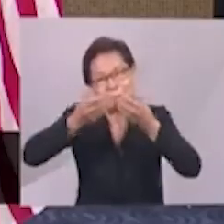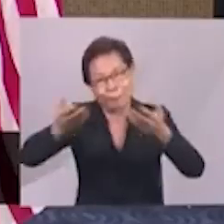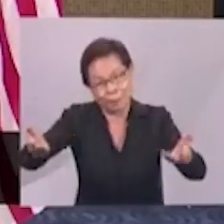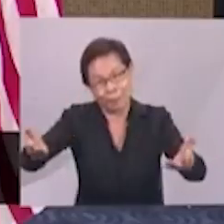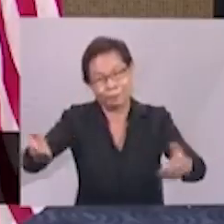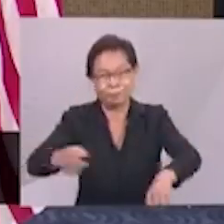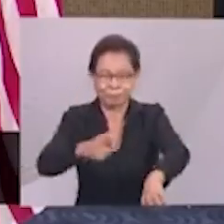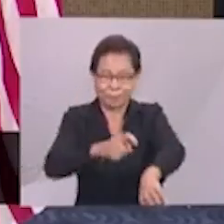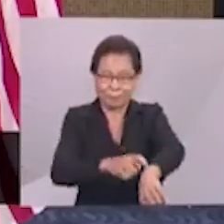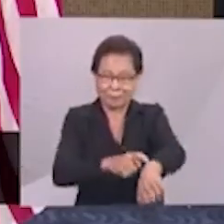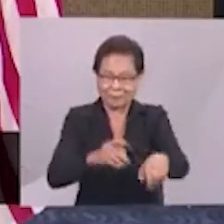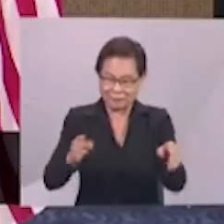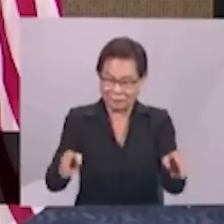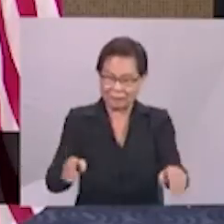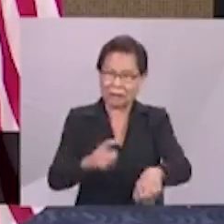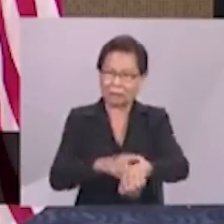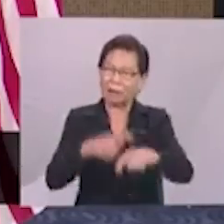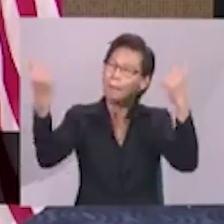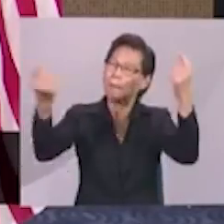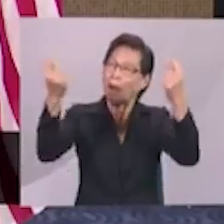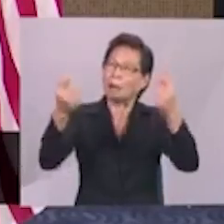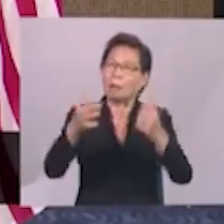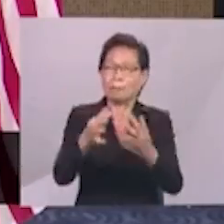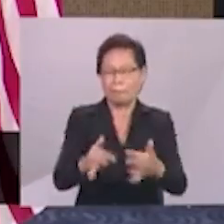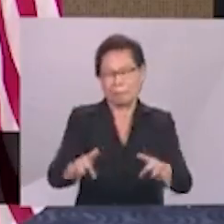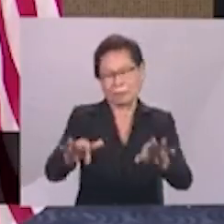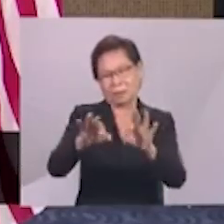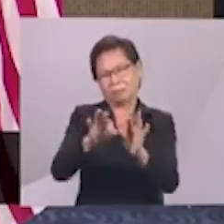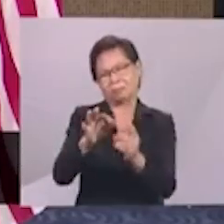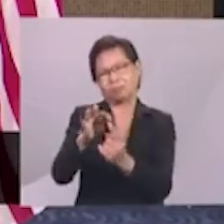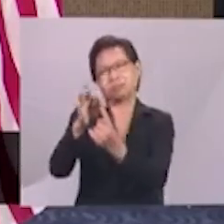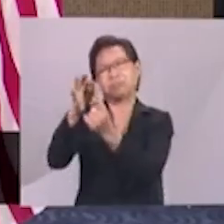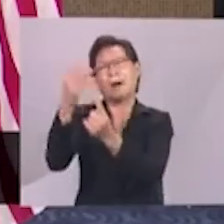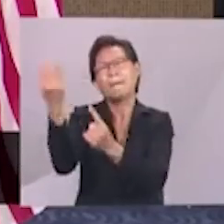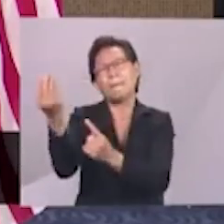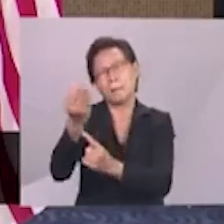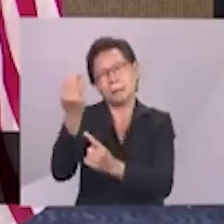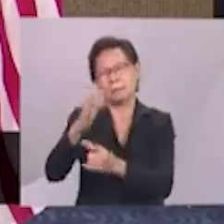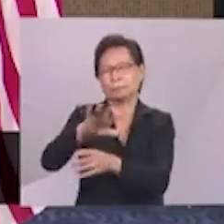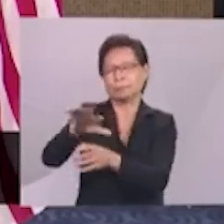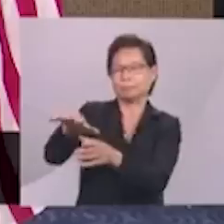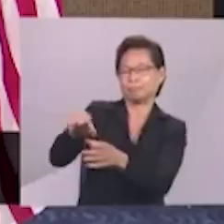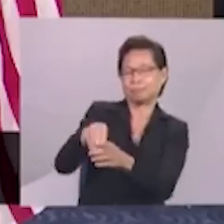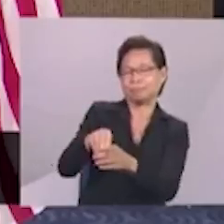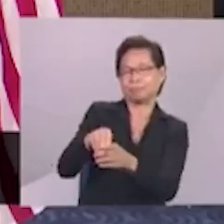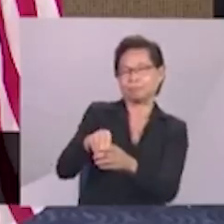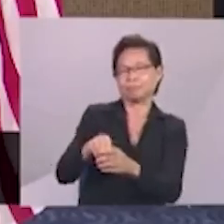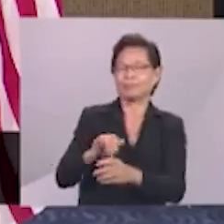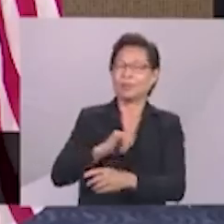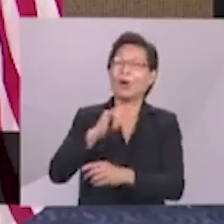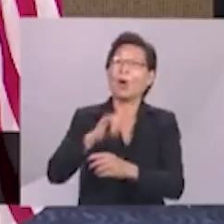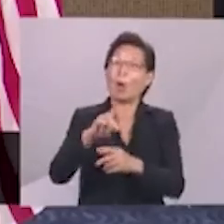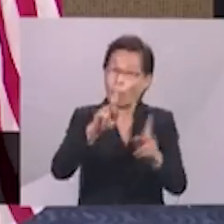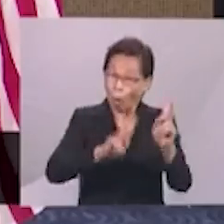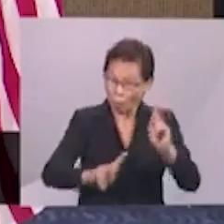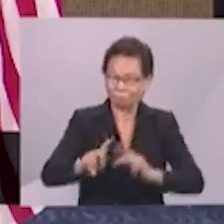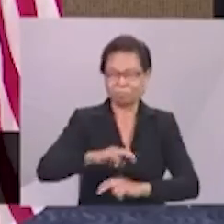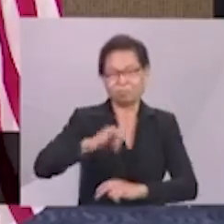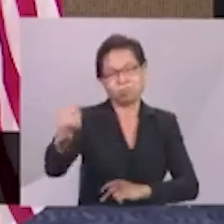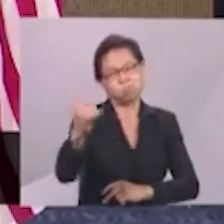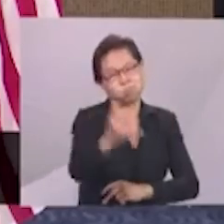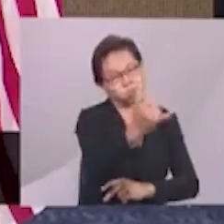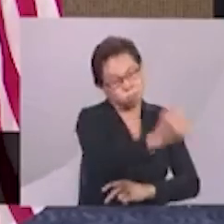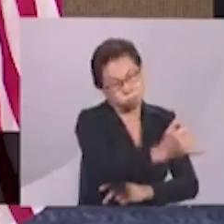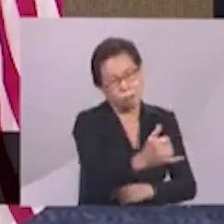dalam tempo ini ada beberapa perayaan utama yang lazimnya akan melibatkan pergerakan orang ramai